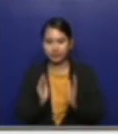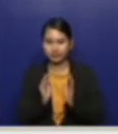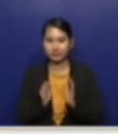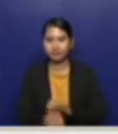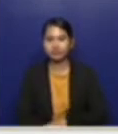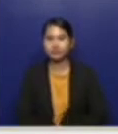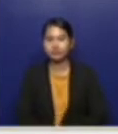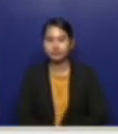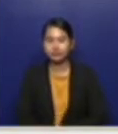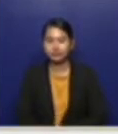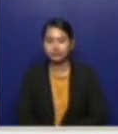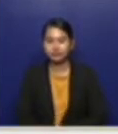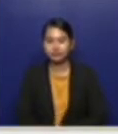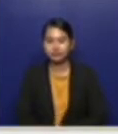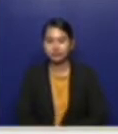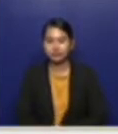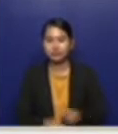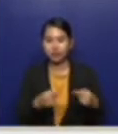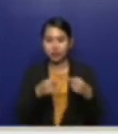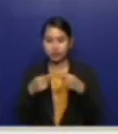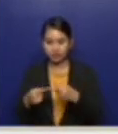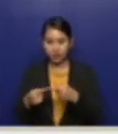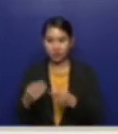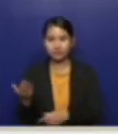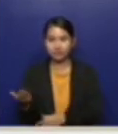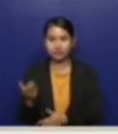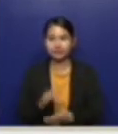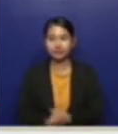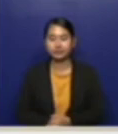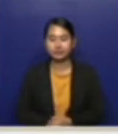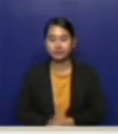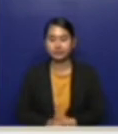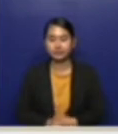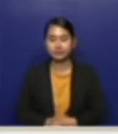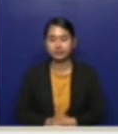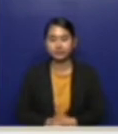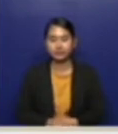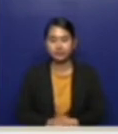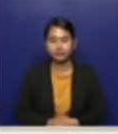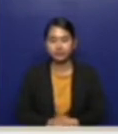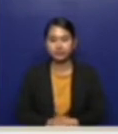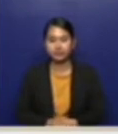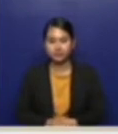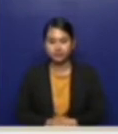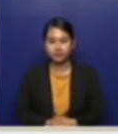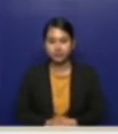ณครับต่อไปเชิญท่านณัชชนนท์ศรีก่อเกลือครับเชิญครับ กลับเรียนท่านประธานสภาที่เคารพ